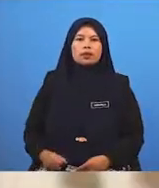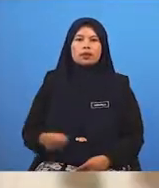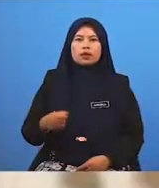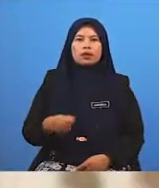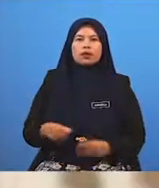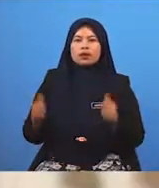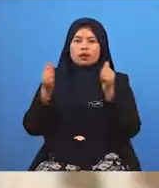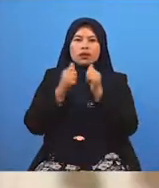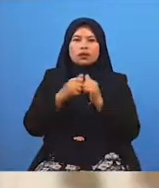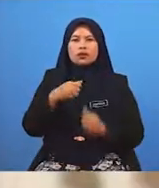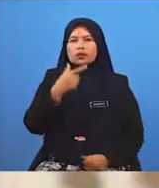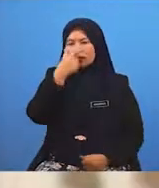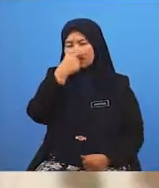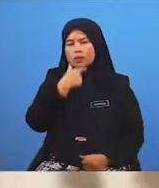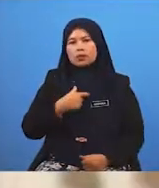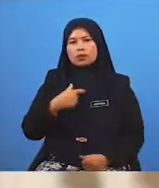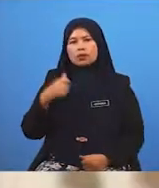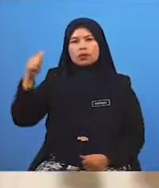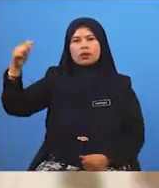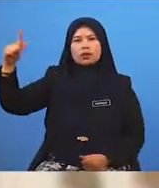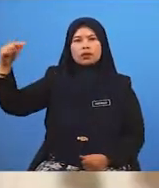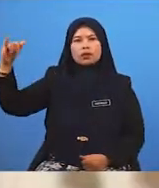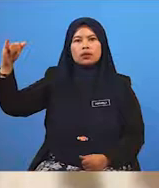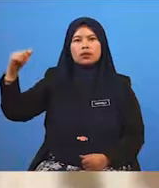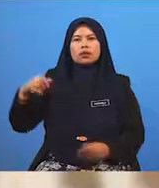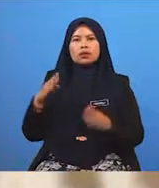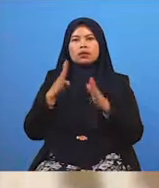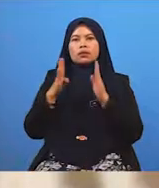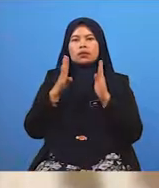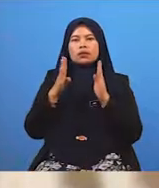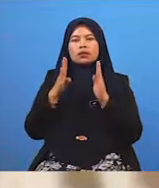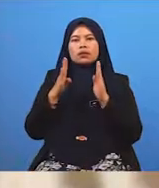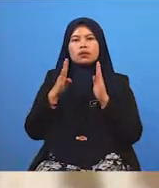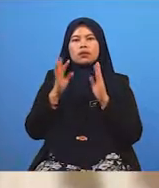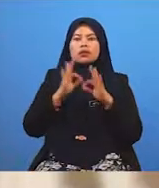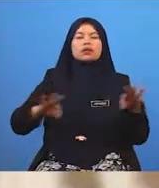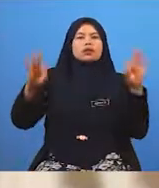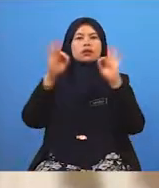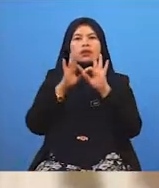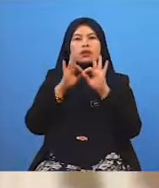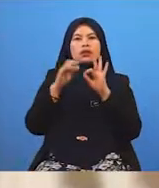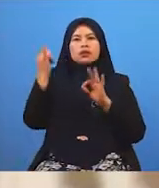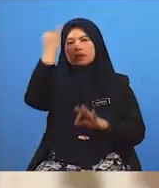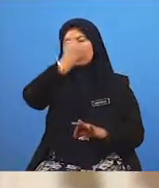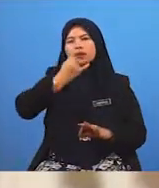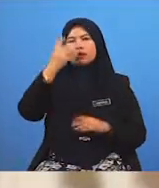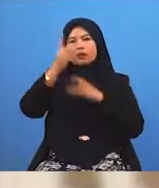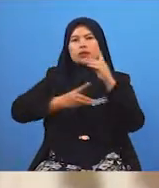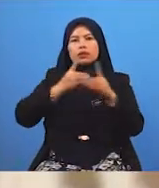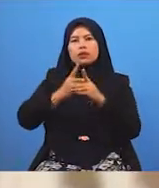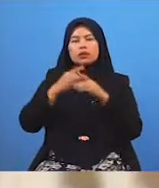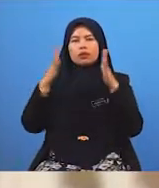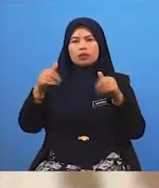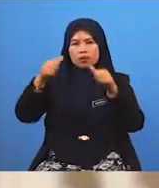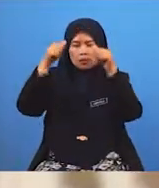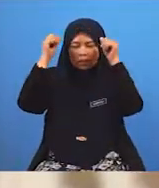"Ceritakan padaku keindahan dunia ini." Orang Badwi itu menjawab, "Bagaimana mungkin aku dapat menceritakan segala